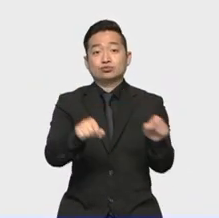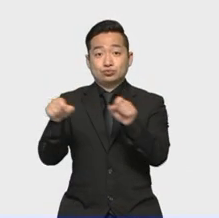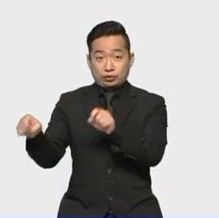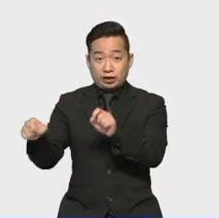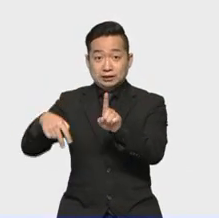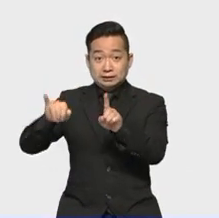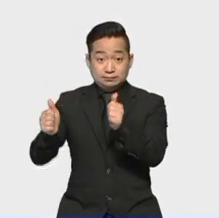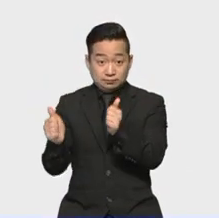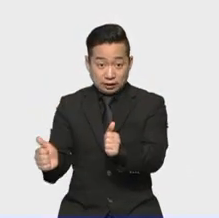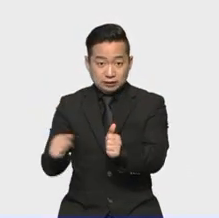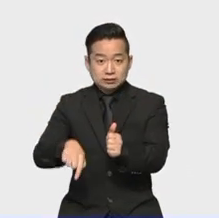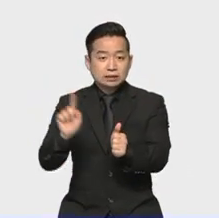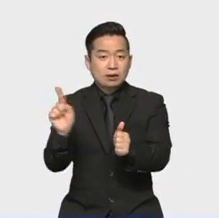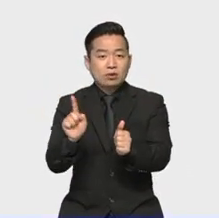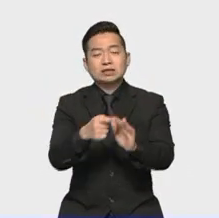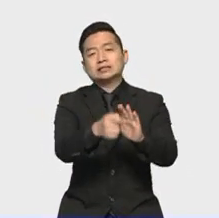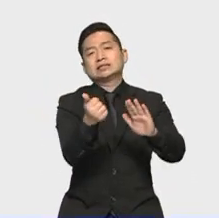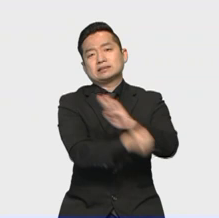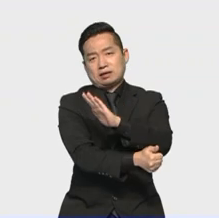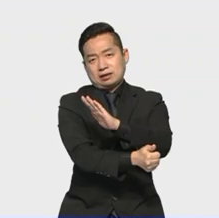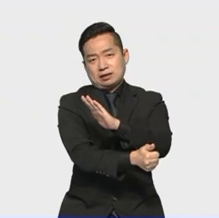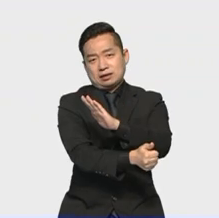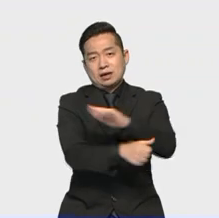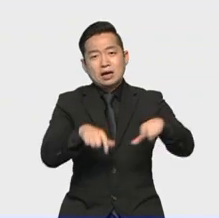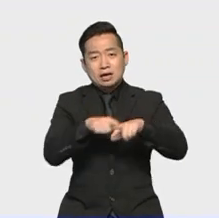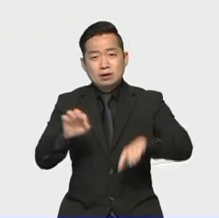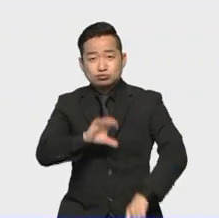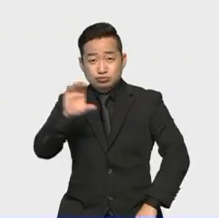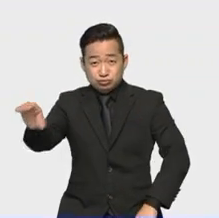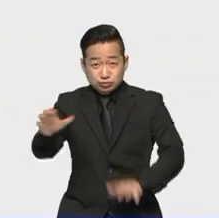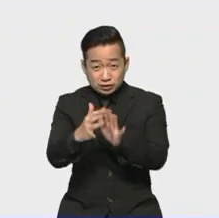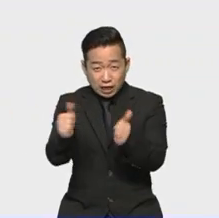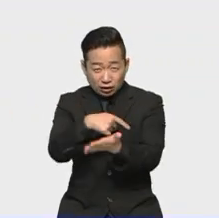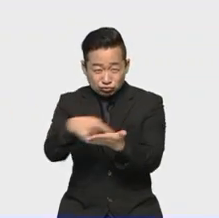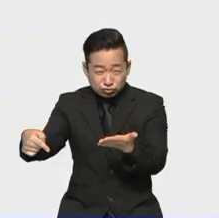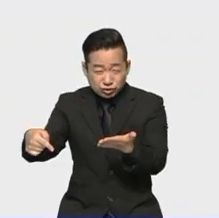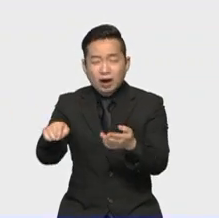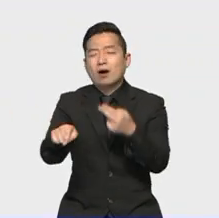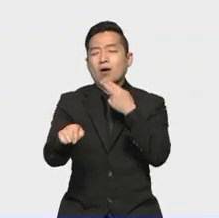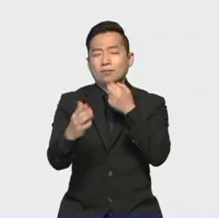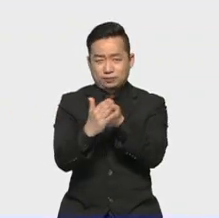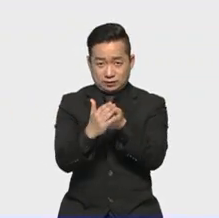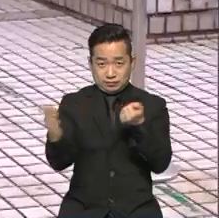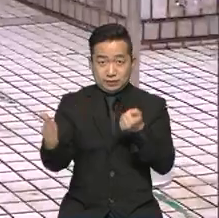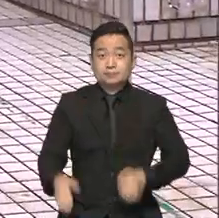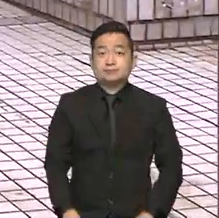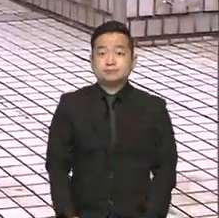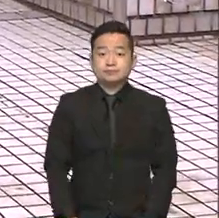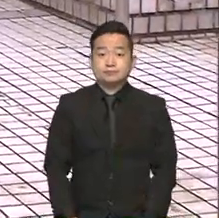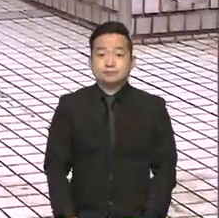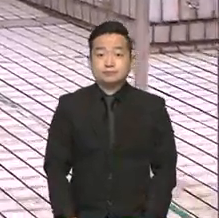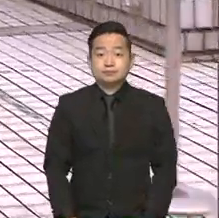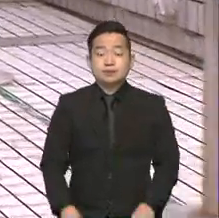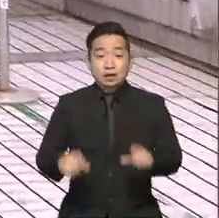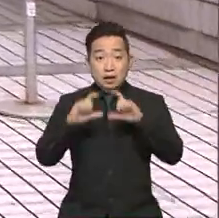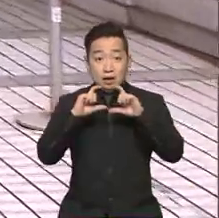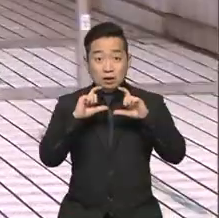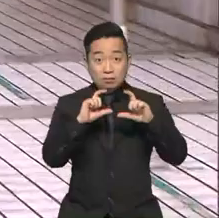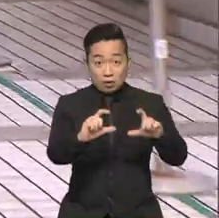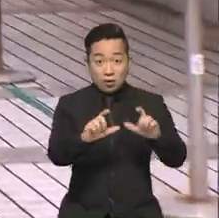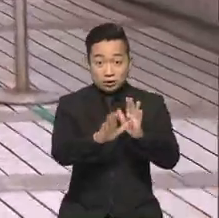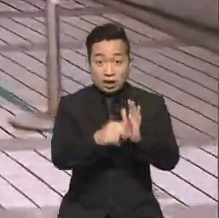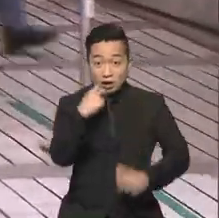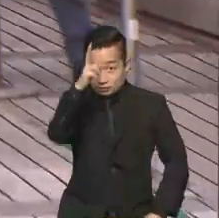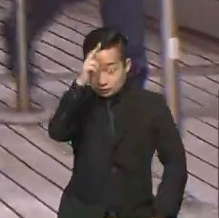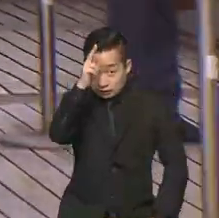재판부는 실패한 시세 조종으로 일반 투자자들에게 손해를 입혔다고 보기 어렵다고 밝혔습니다. 선고의 핵심은 검찰이